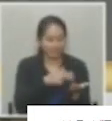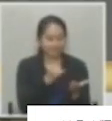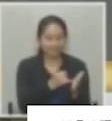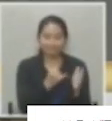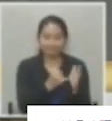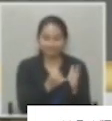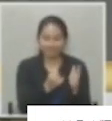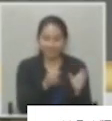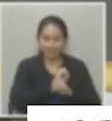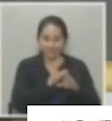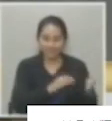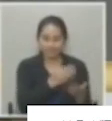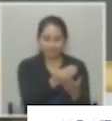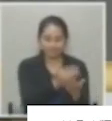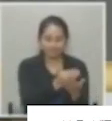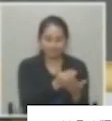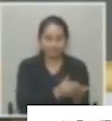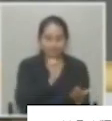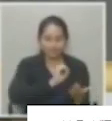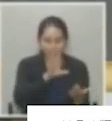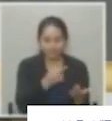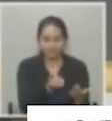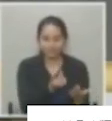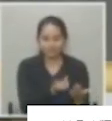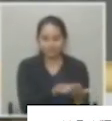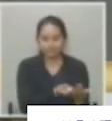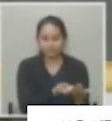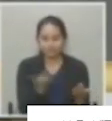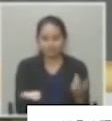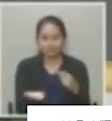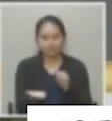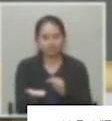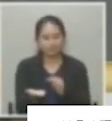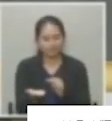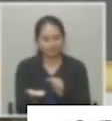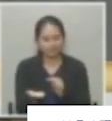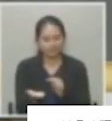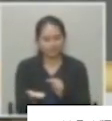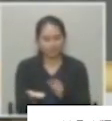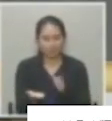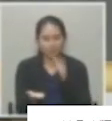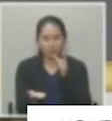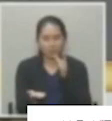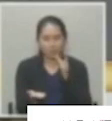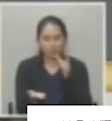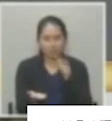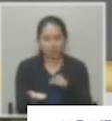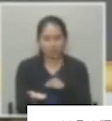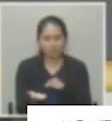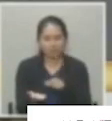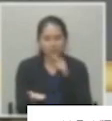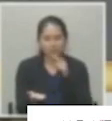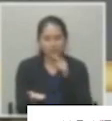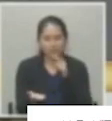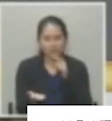ามีกี่อย่างตัวนี้นะครับแต่เล่มนี้ใหญ่มากท่านท่านเล่มใหญ่มาก